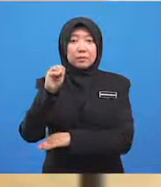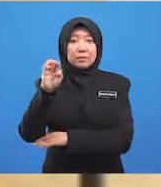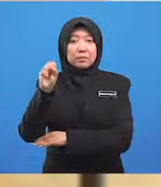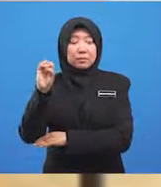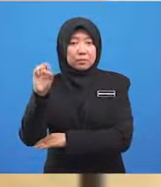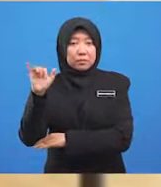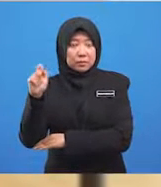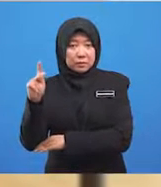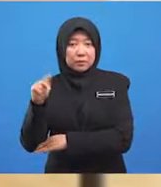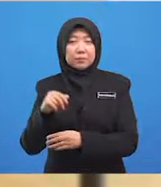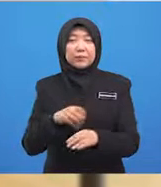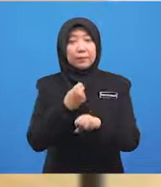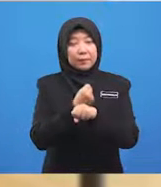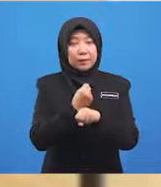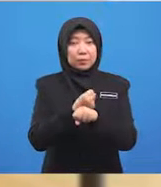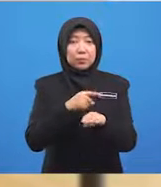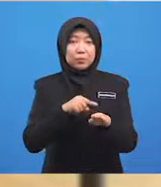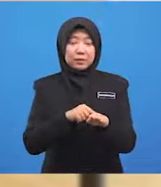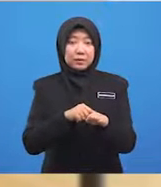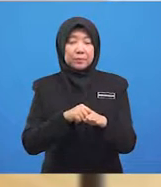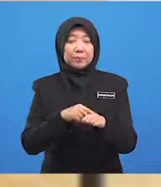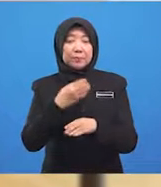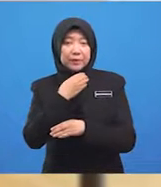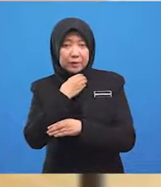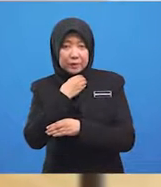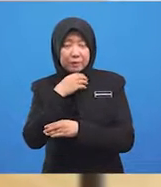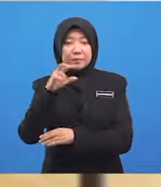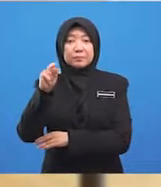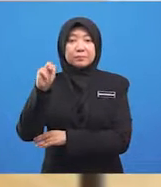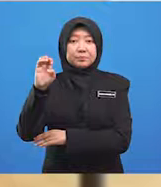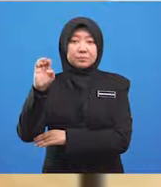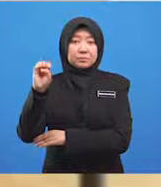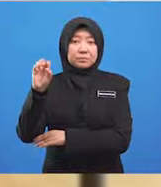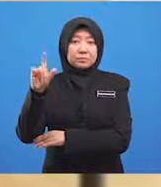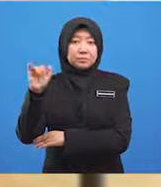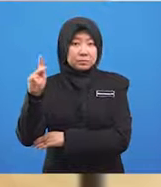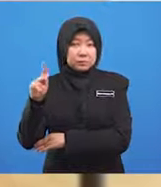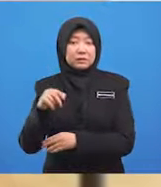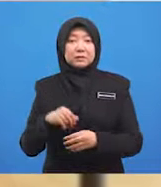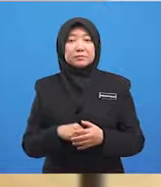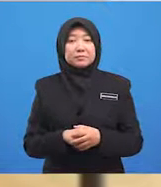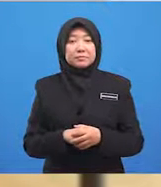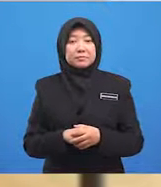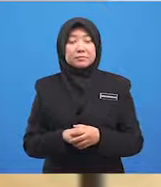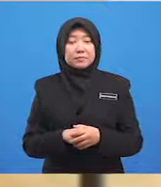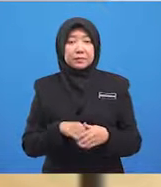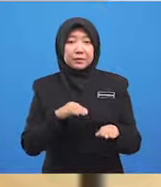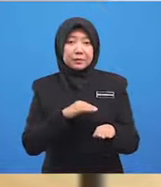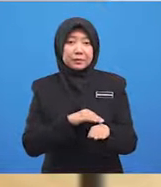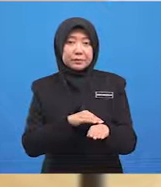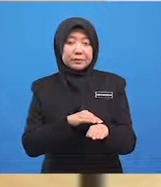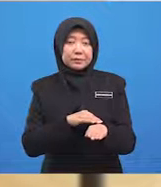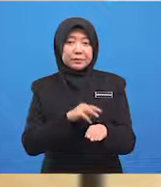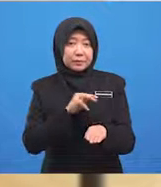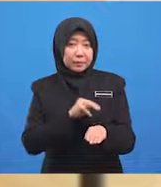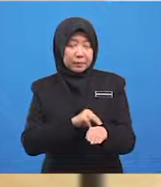dan pahatan batu di Hulu perak dalam zaman neolitik pada zaman logam pula